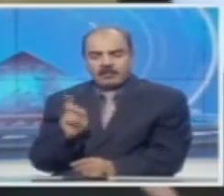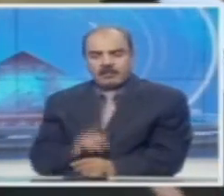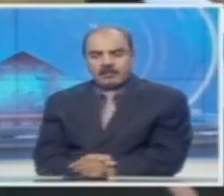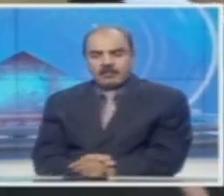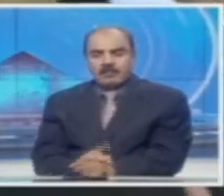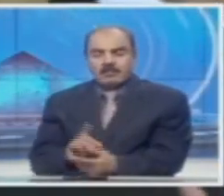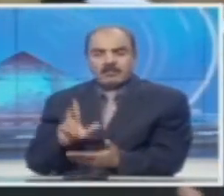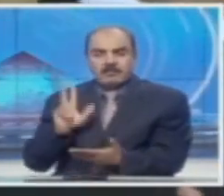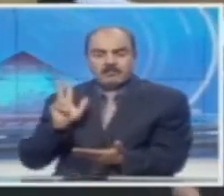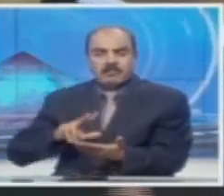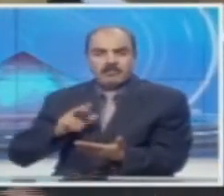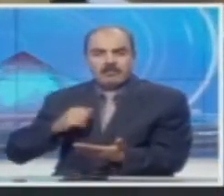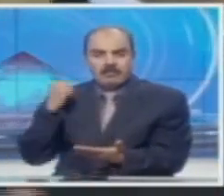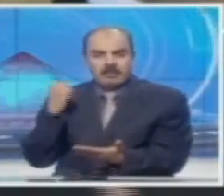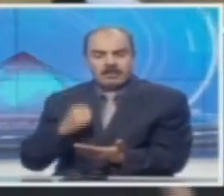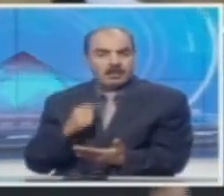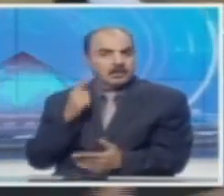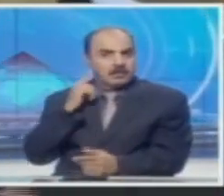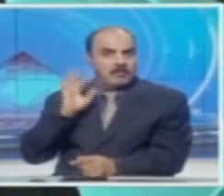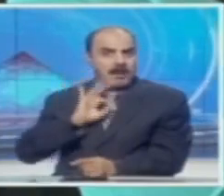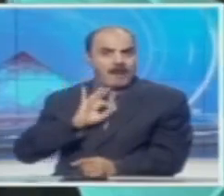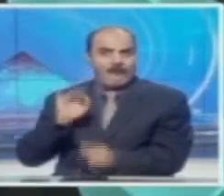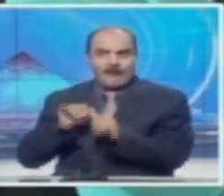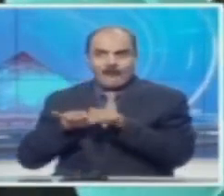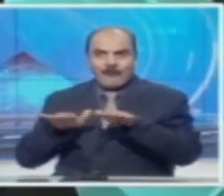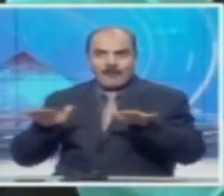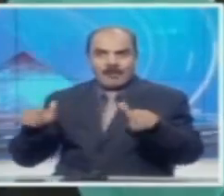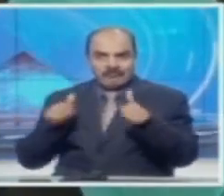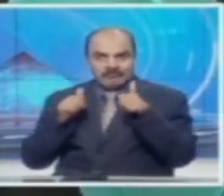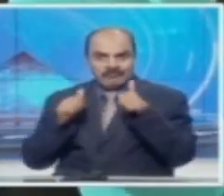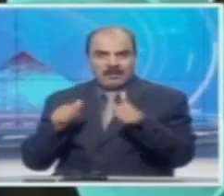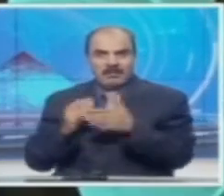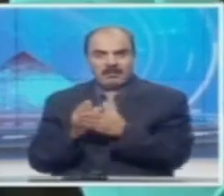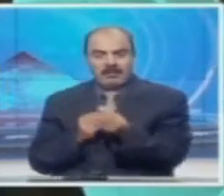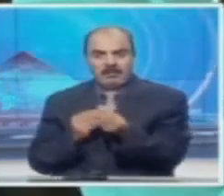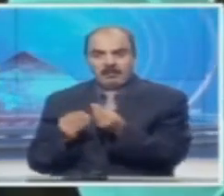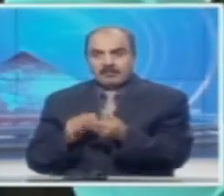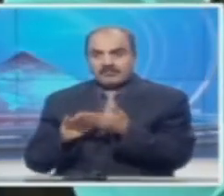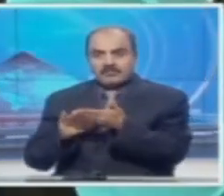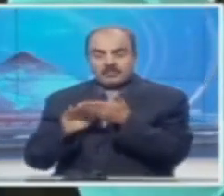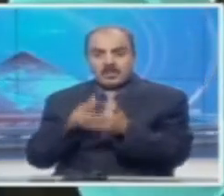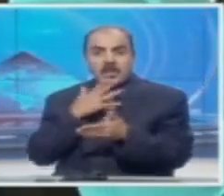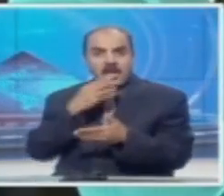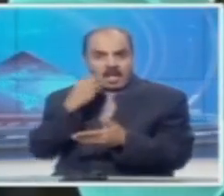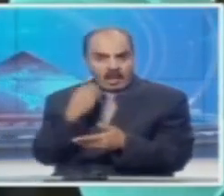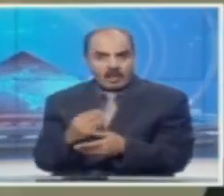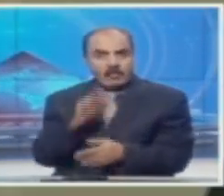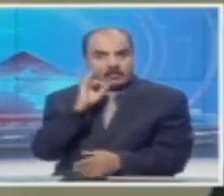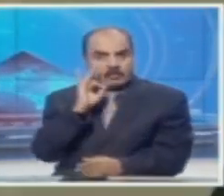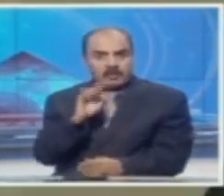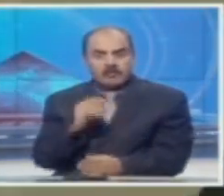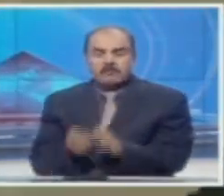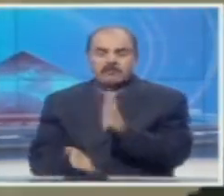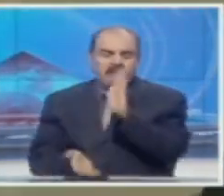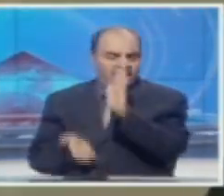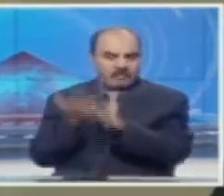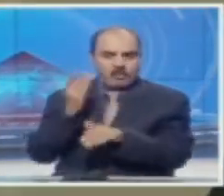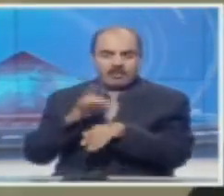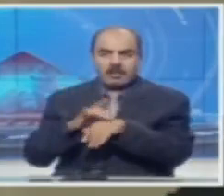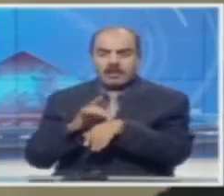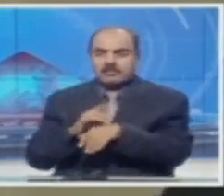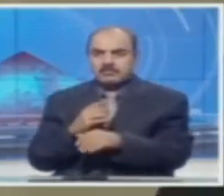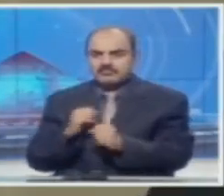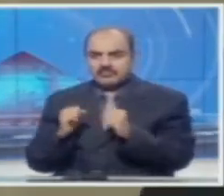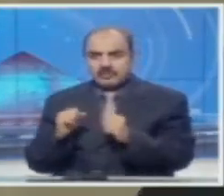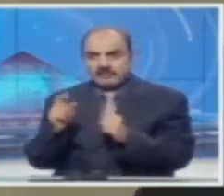والمعتمدة وسمعتها ومعروف عنها أنها تقدم الخدمات بأعلى جودة